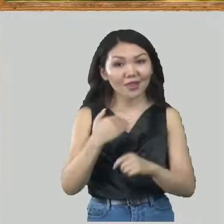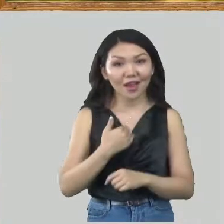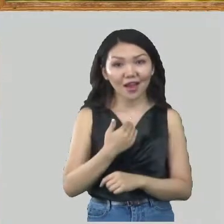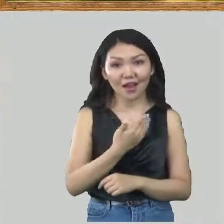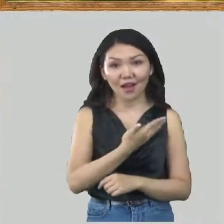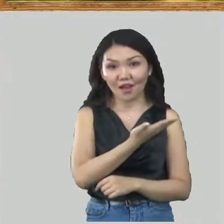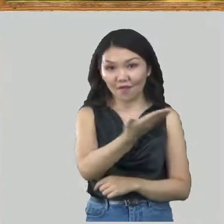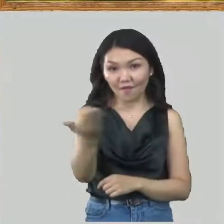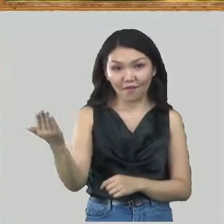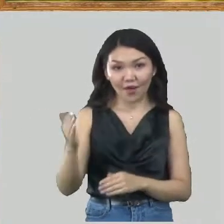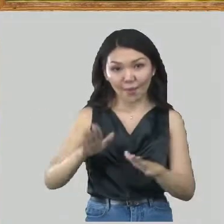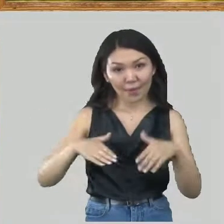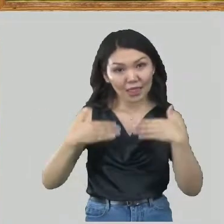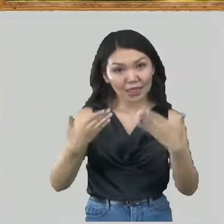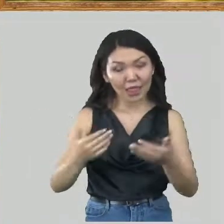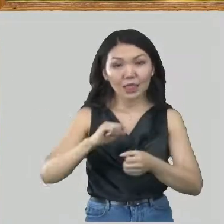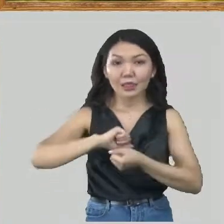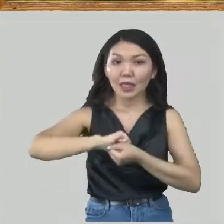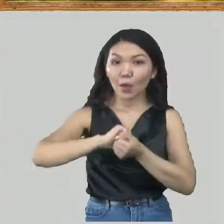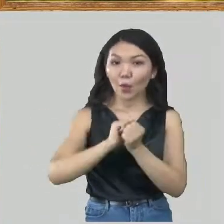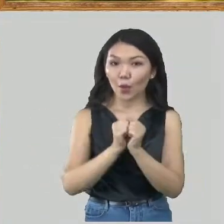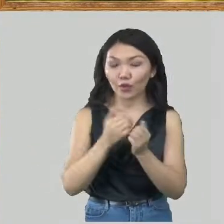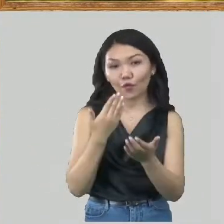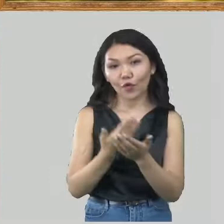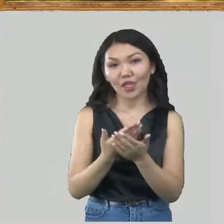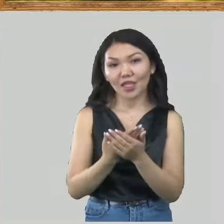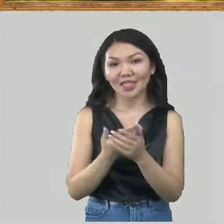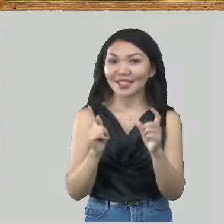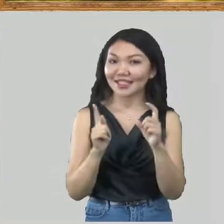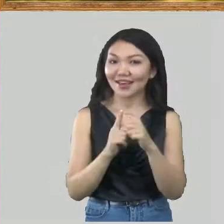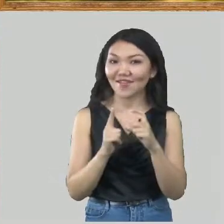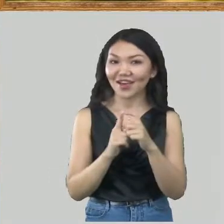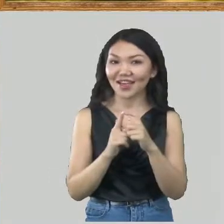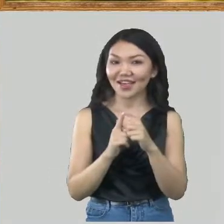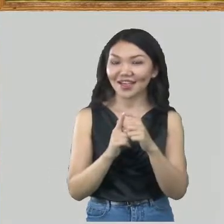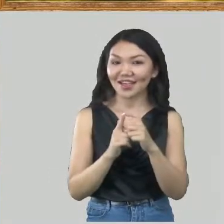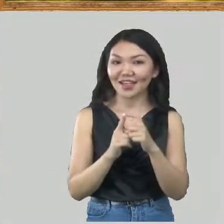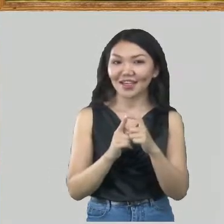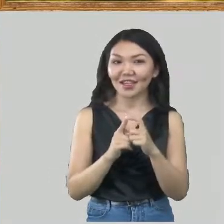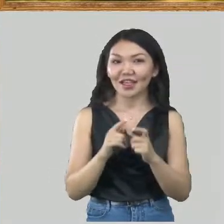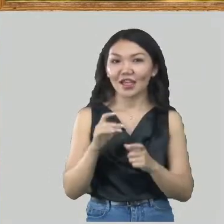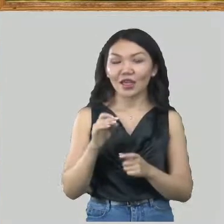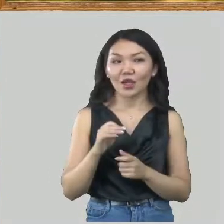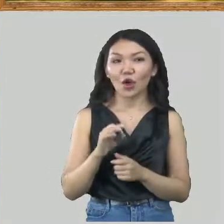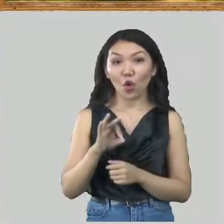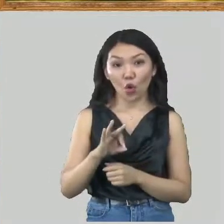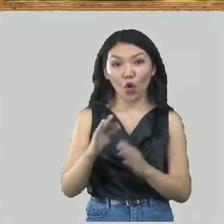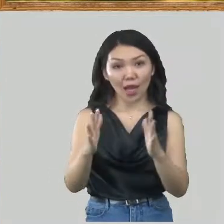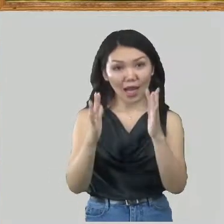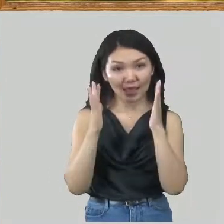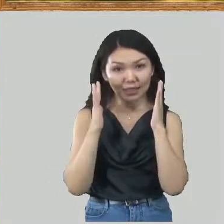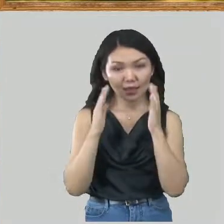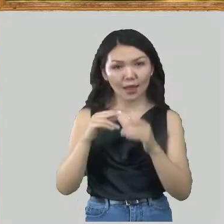вам предлагаю запомнить вот такие слова Олеси.